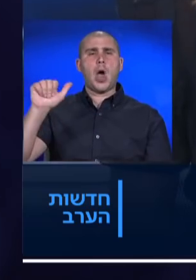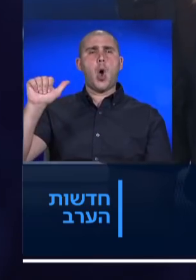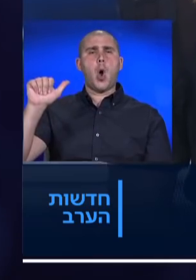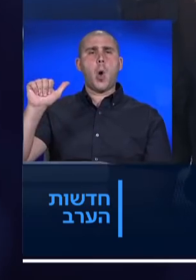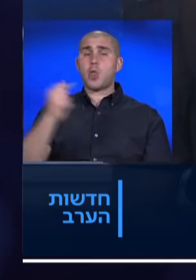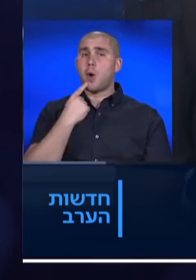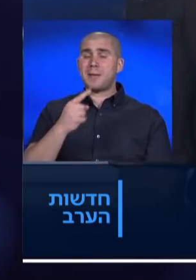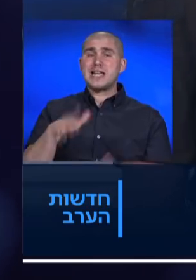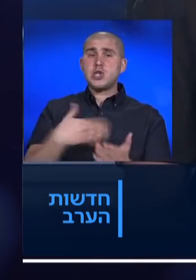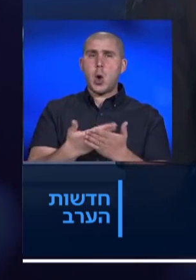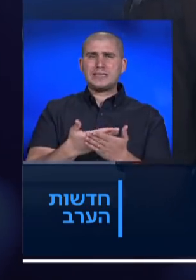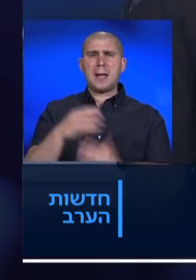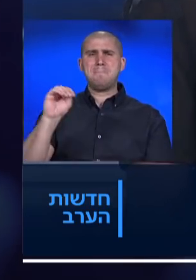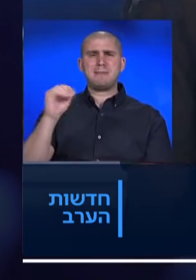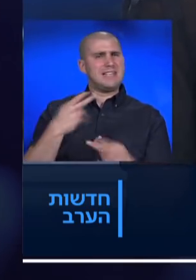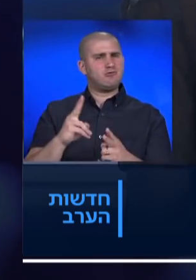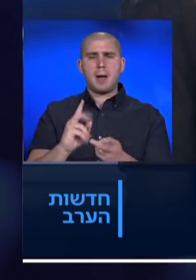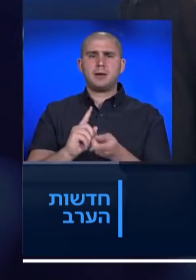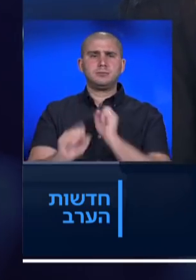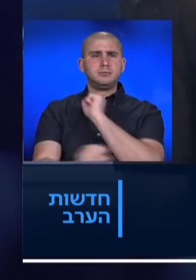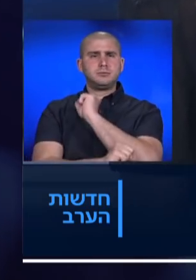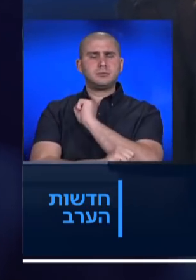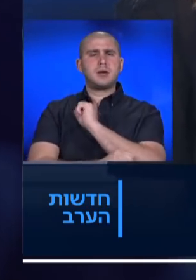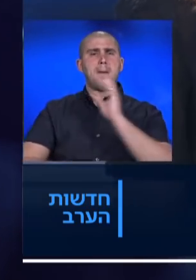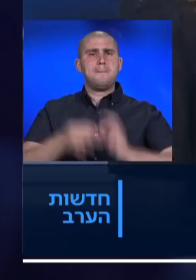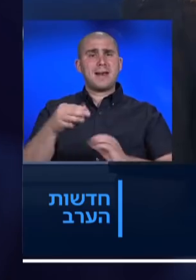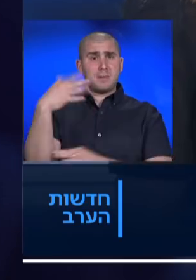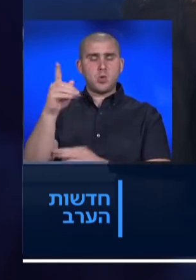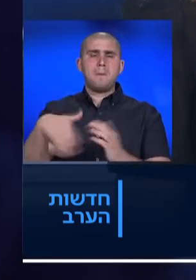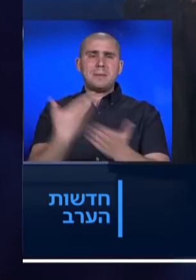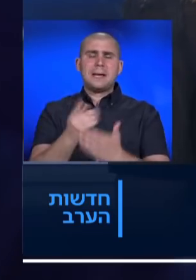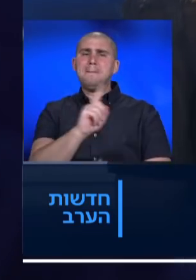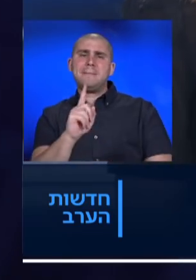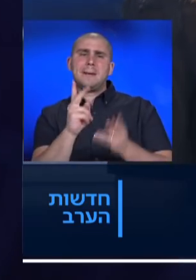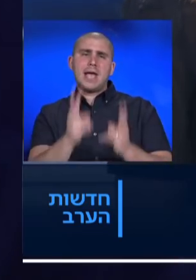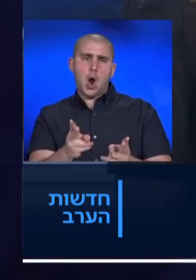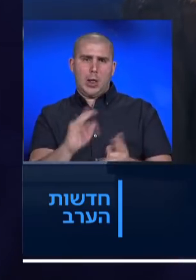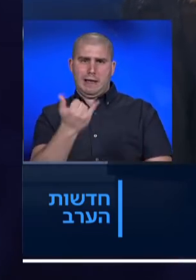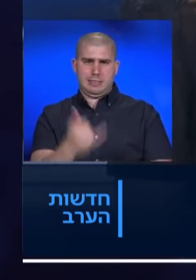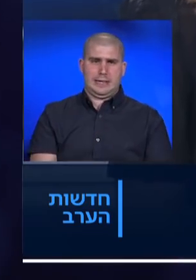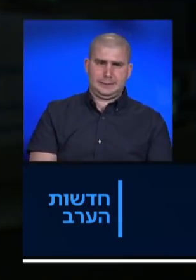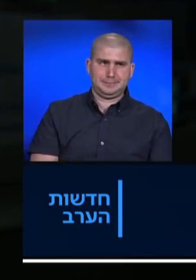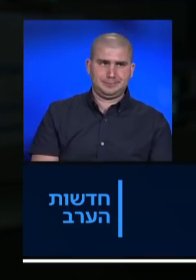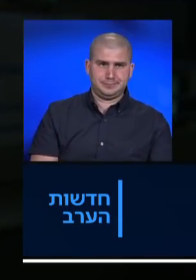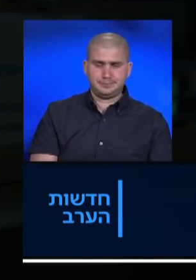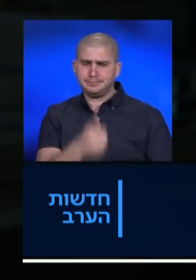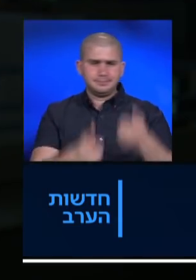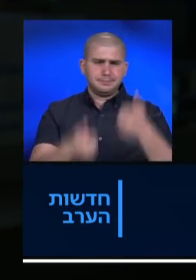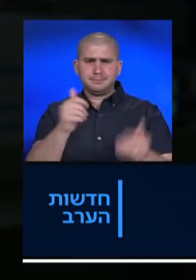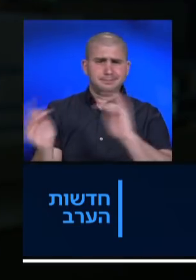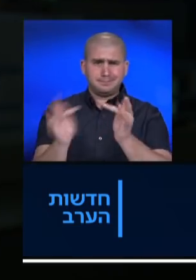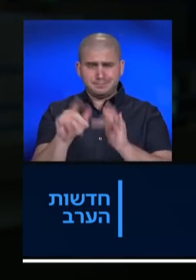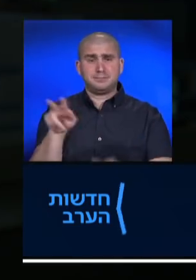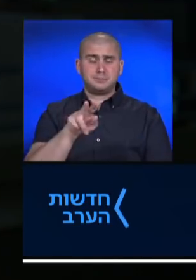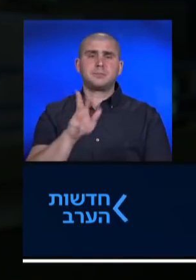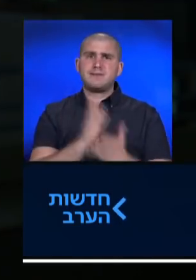לא יכול להיות ממלא מקום פרקליט המדינה, הוא גם מציע מי כן יכול להיות. כן, הקרב הזה אפילו אפשר לומר עולה מדרגה.